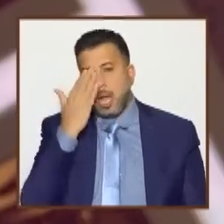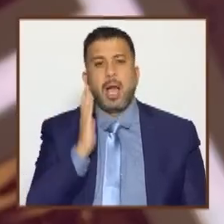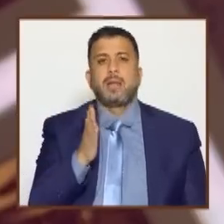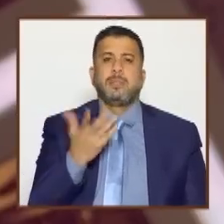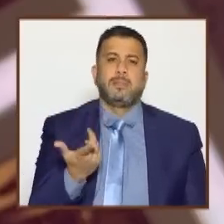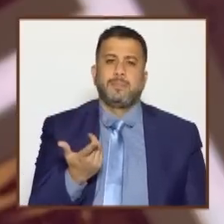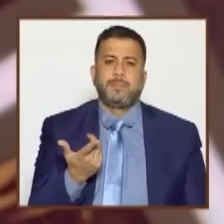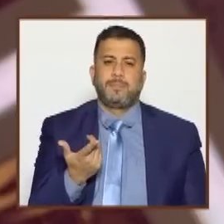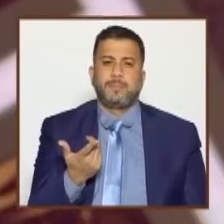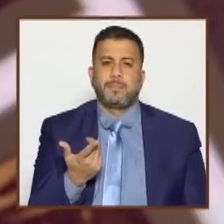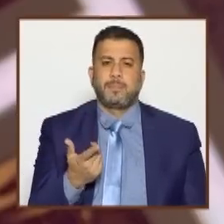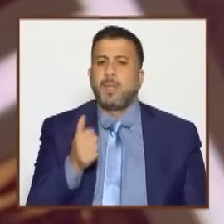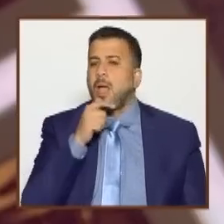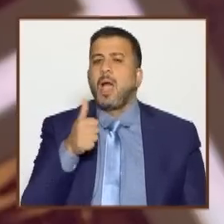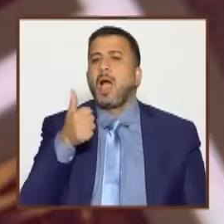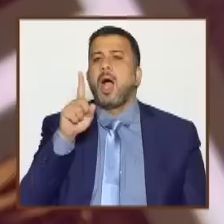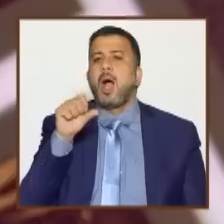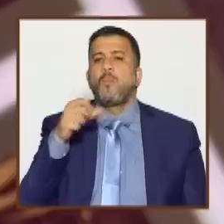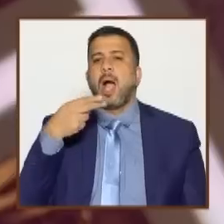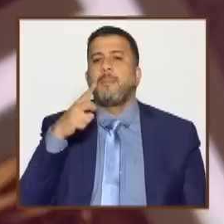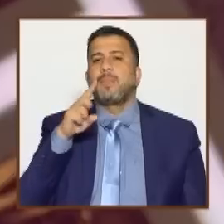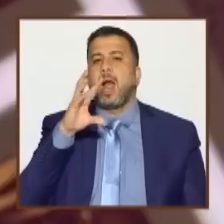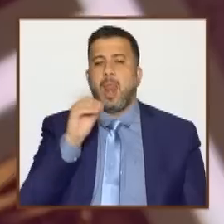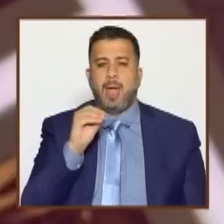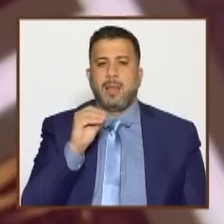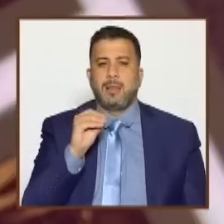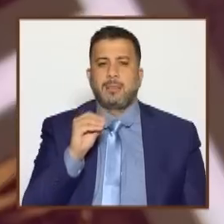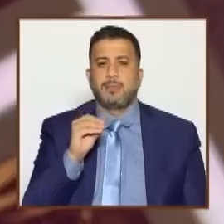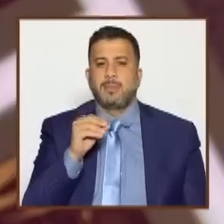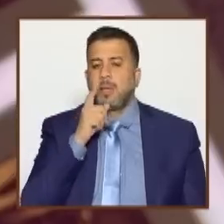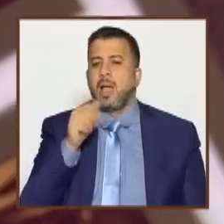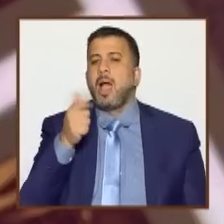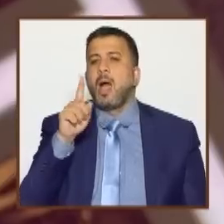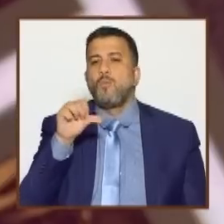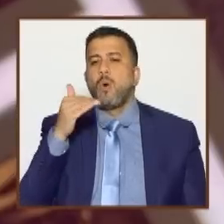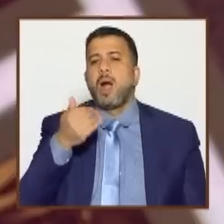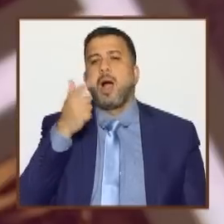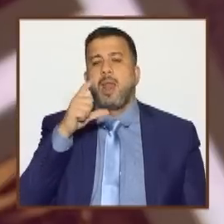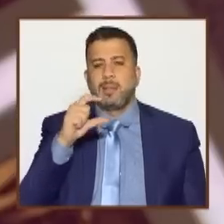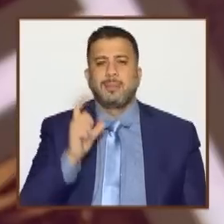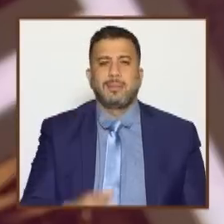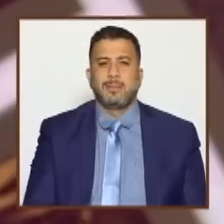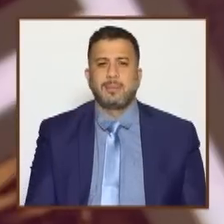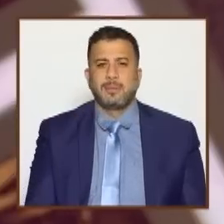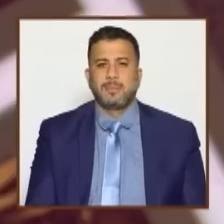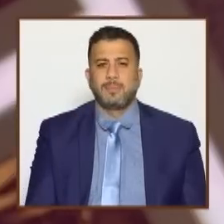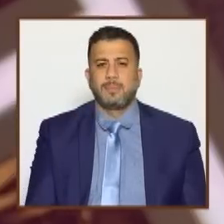يكنى، يقال أبو عبد الله، أبو عبد الرحمن، أبو كذا، أبو خالد مثلا، ها